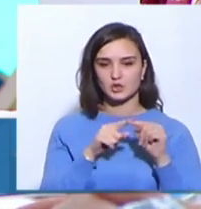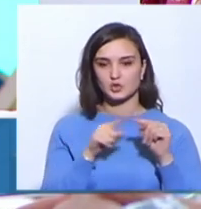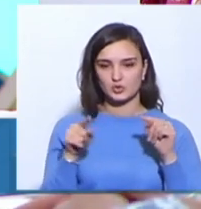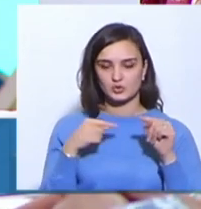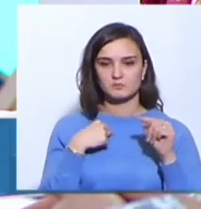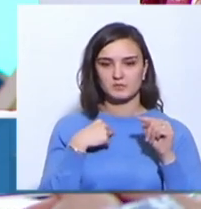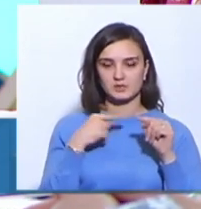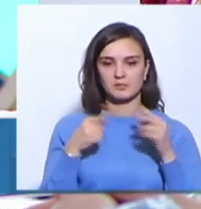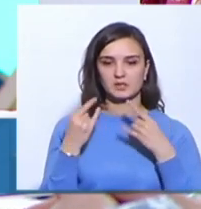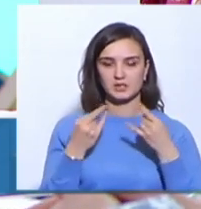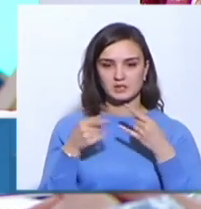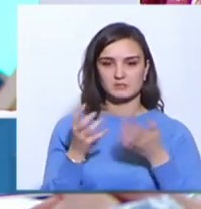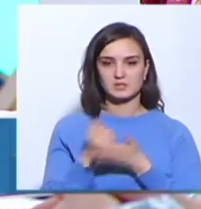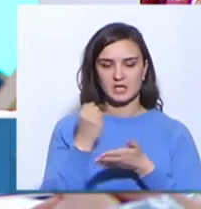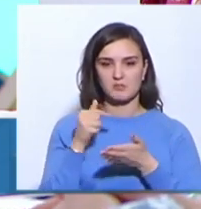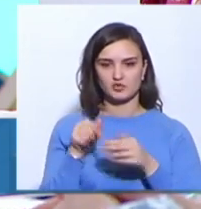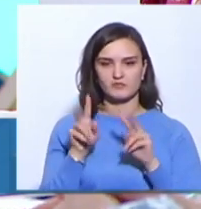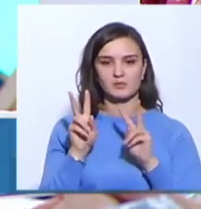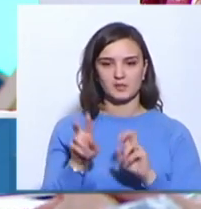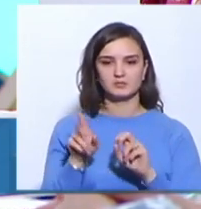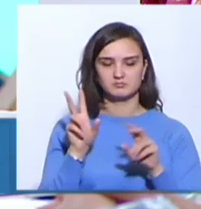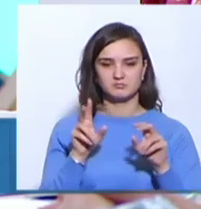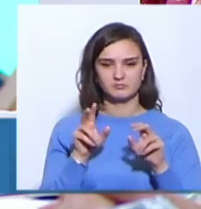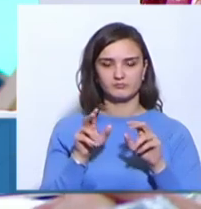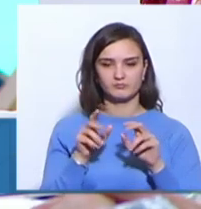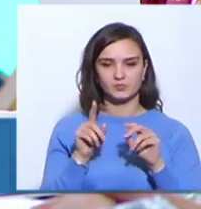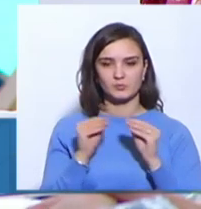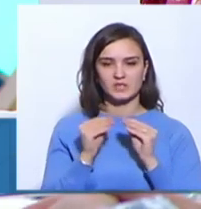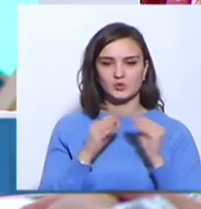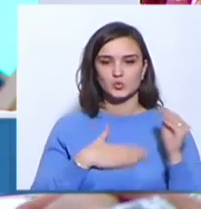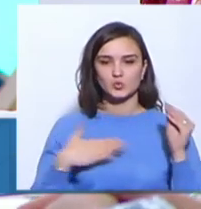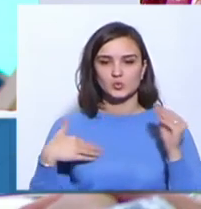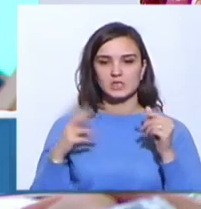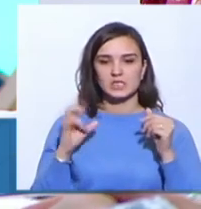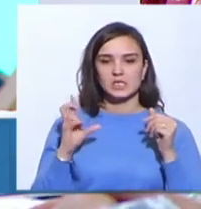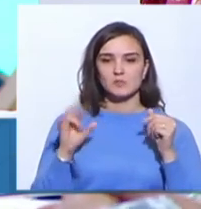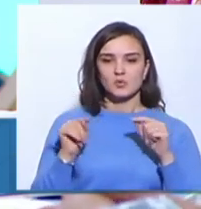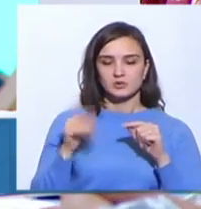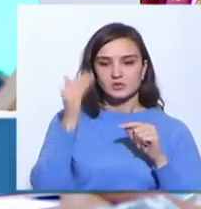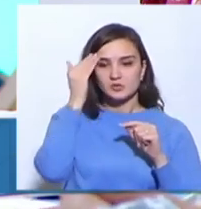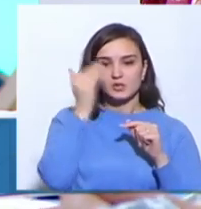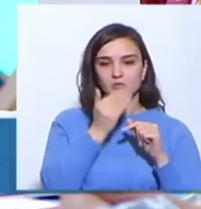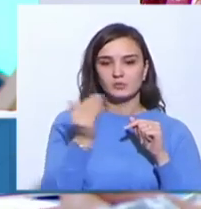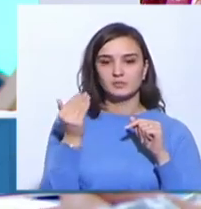მიმაჩნია ჩვენი გადაცემის გამარჯვებათაც ის, რომ თქვათ იგივე ძუძუს კიბოს შემთხვევაში